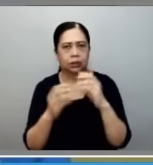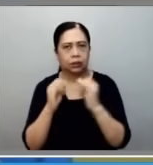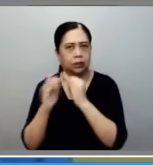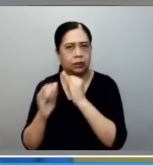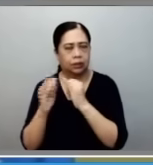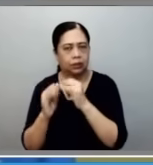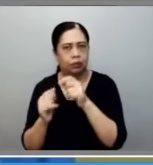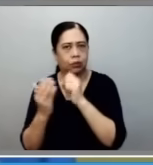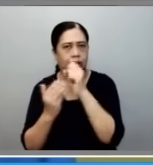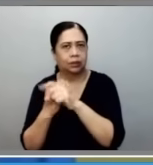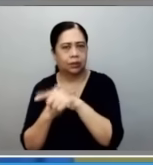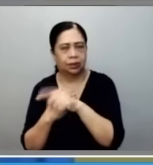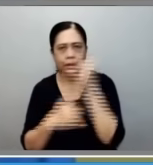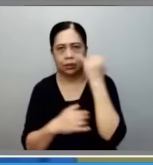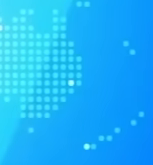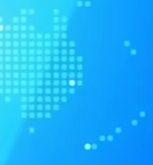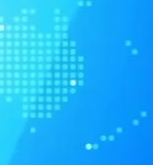panig ni Sonza.